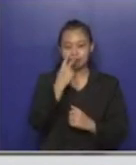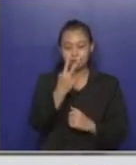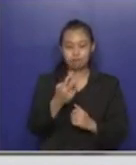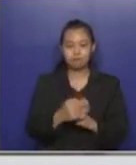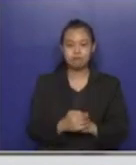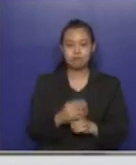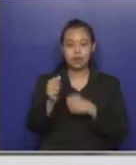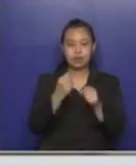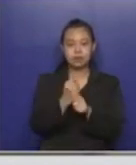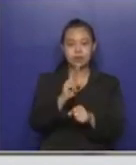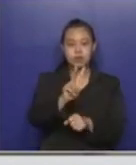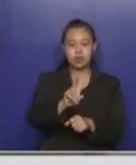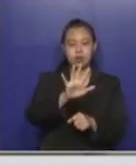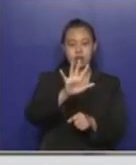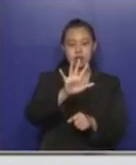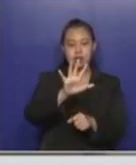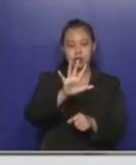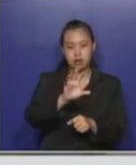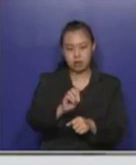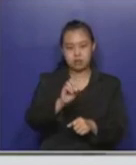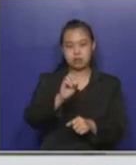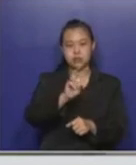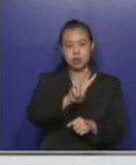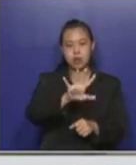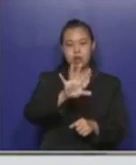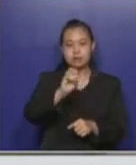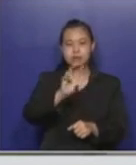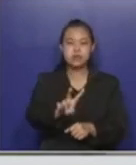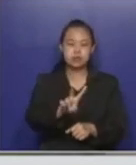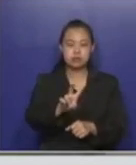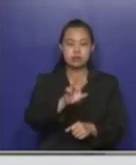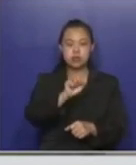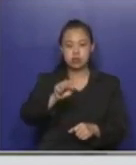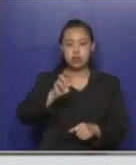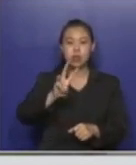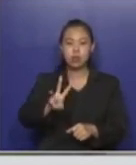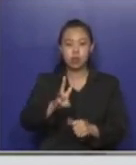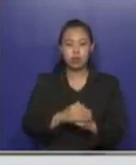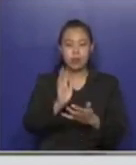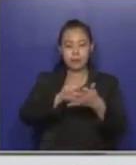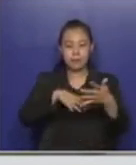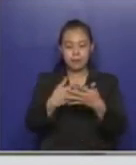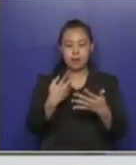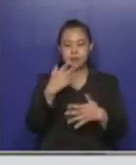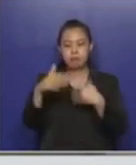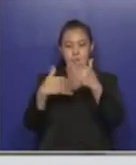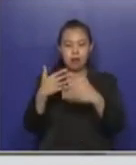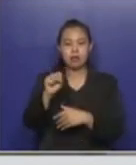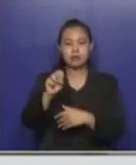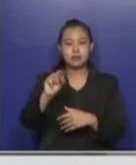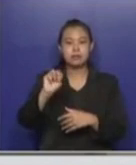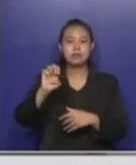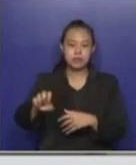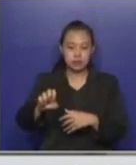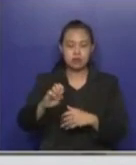มื่อปี2557เนี่ยสสว.ได้ทำแผนเพื่อจะพัฒนา SME นะคะแล้วก็ในแผนบอกว่